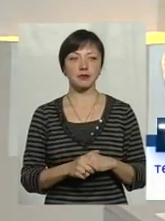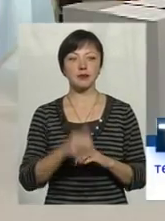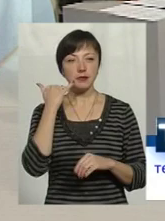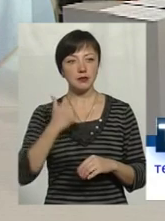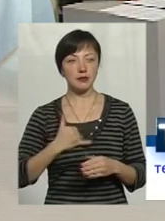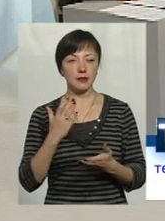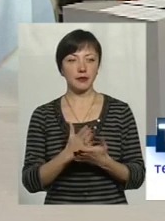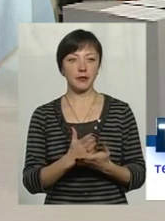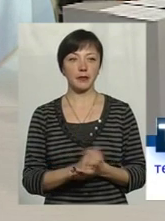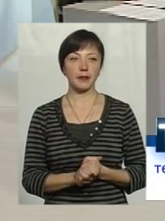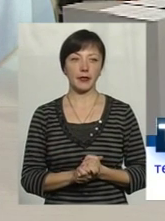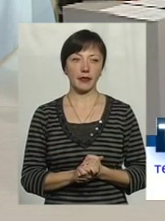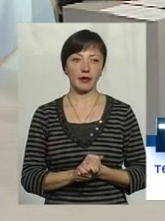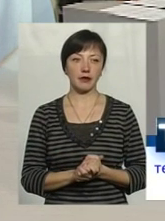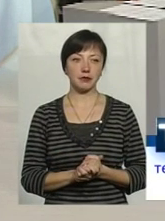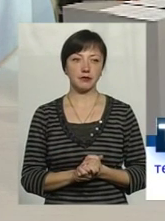алло.